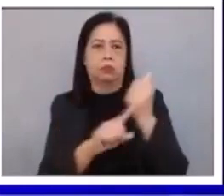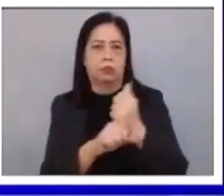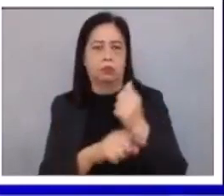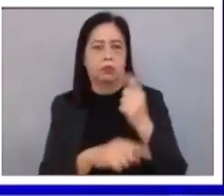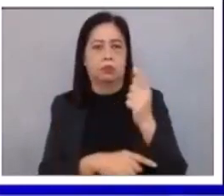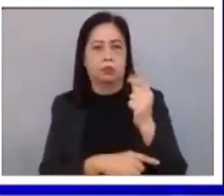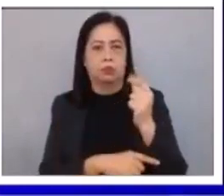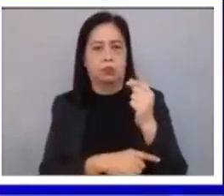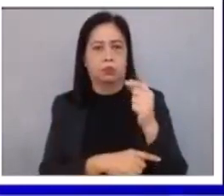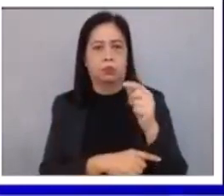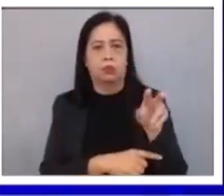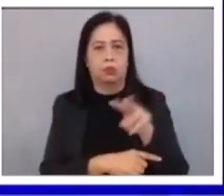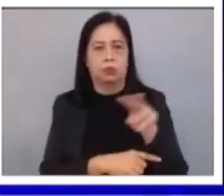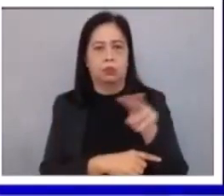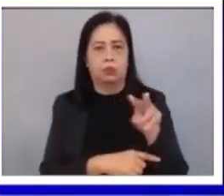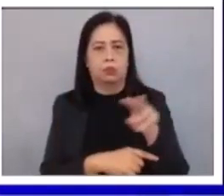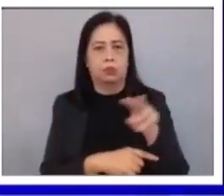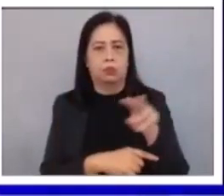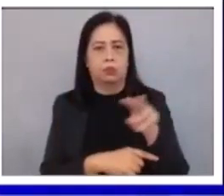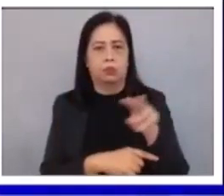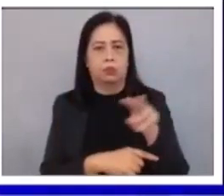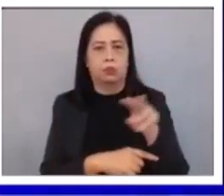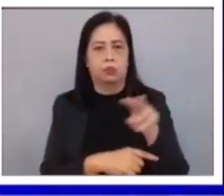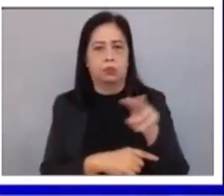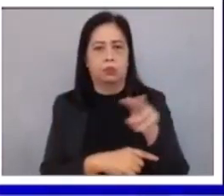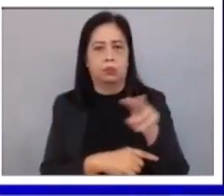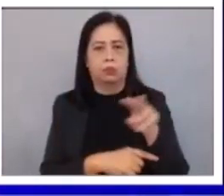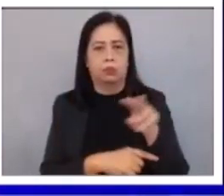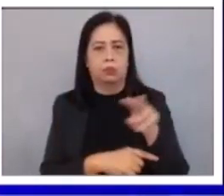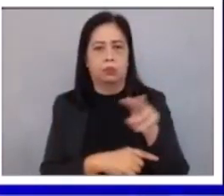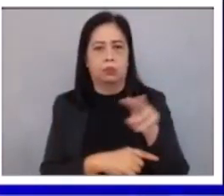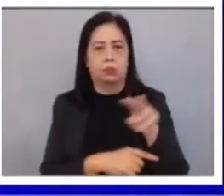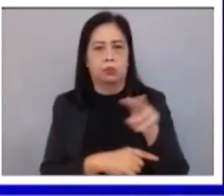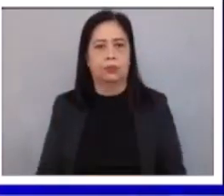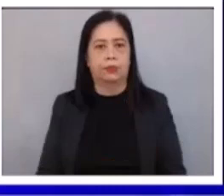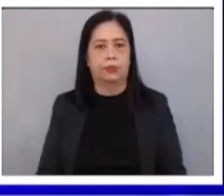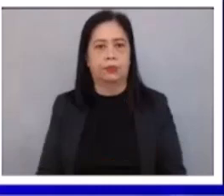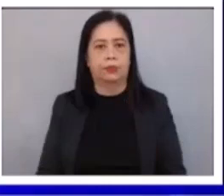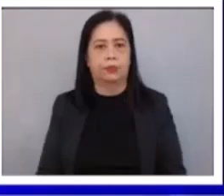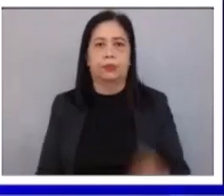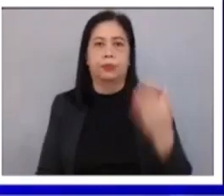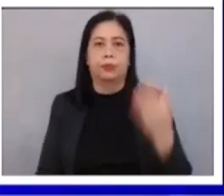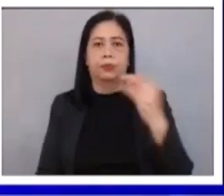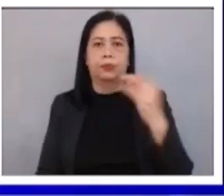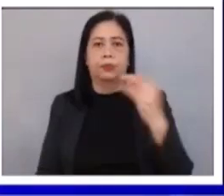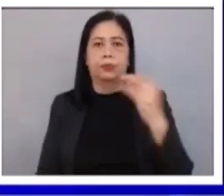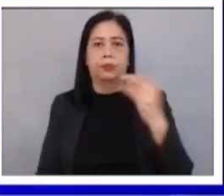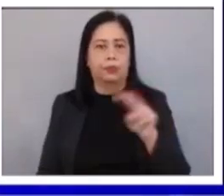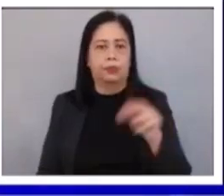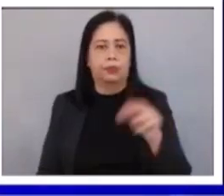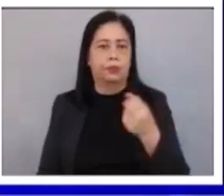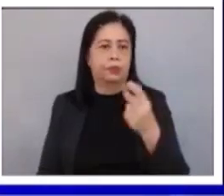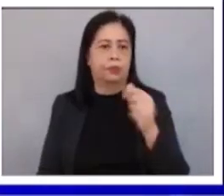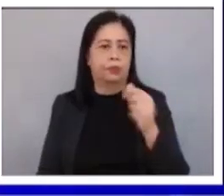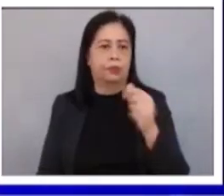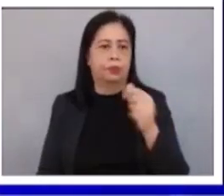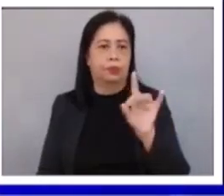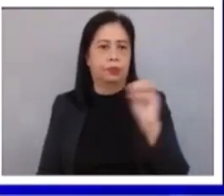higit na mas mataas kaysa sa naitala noong Hulyo 2022 na nasa 13.8%.